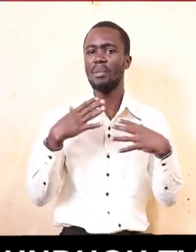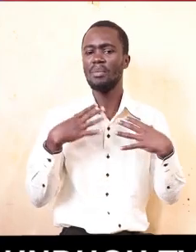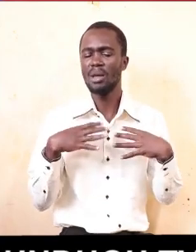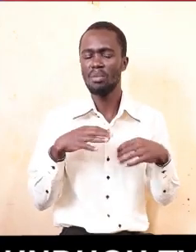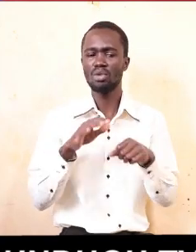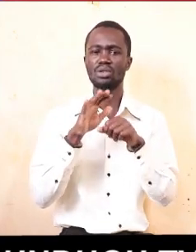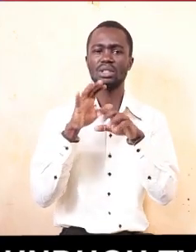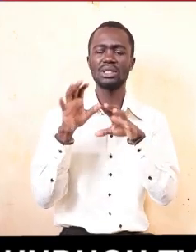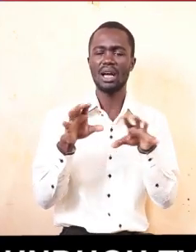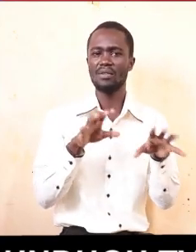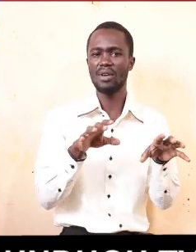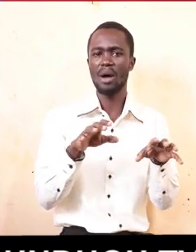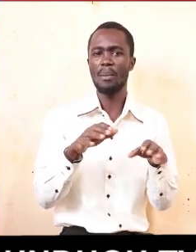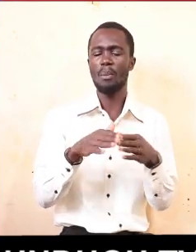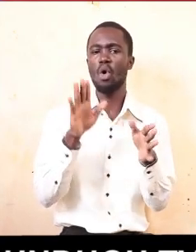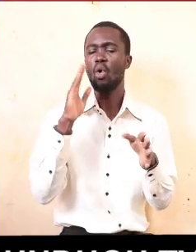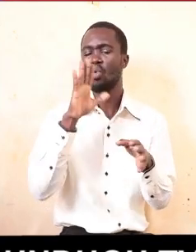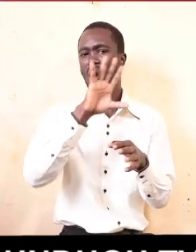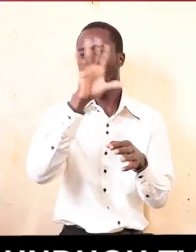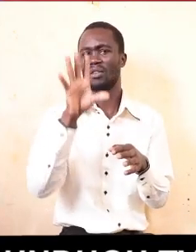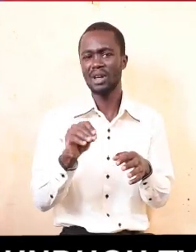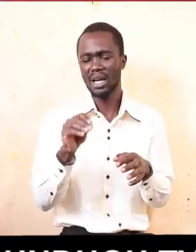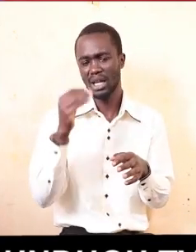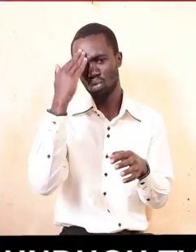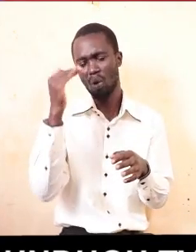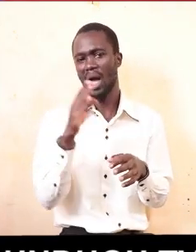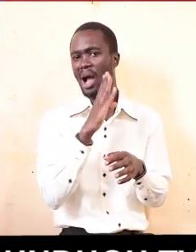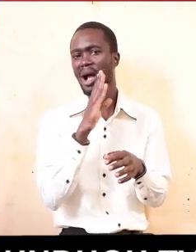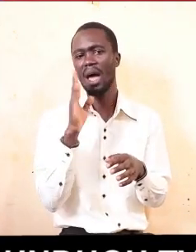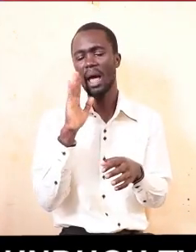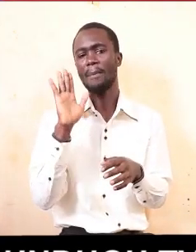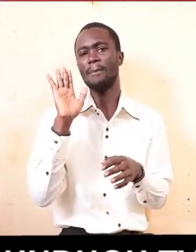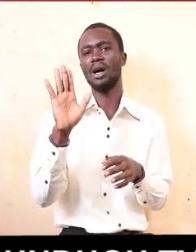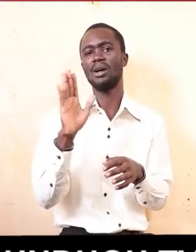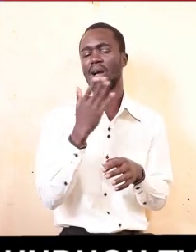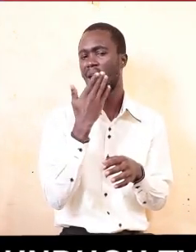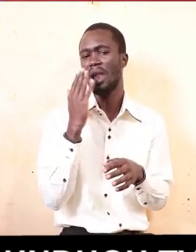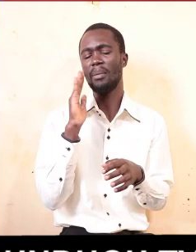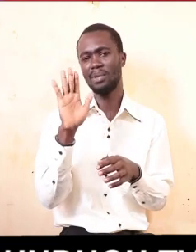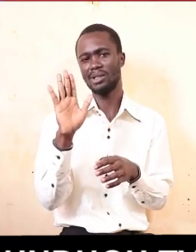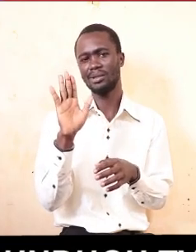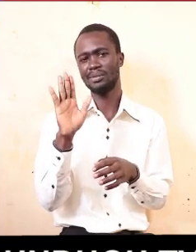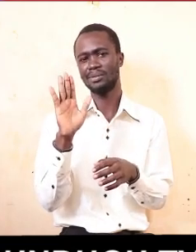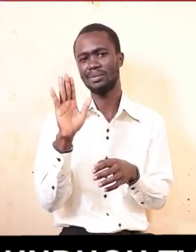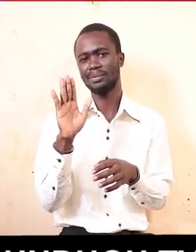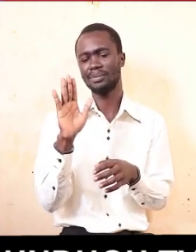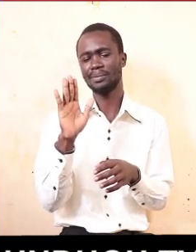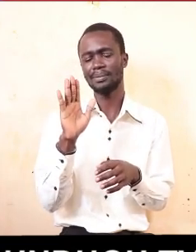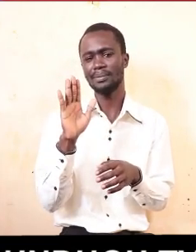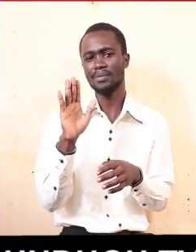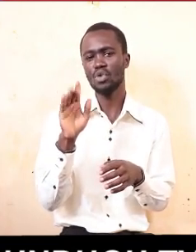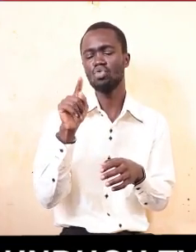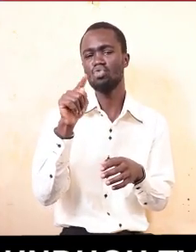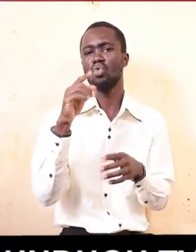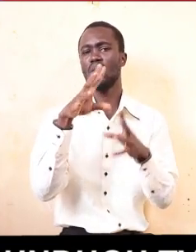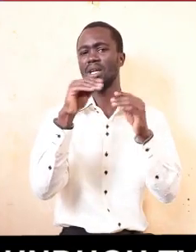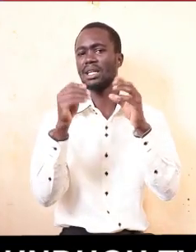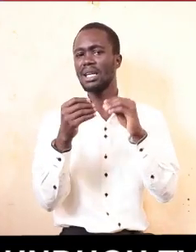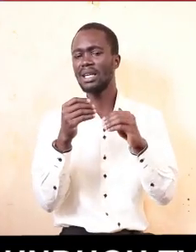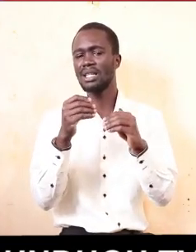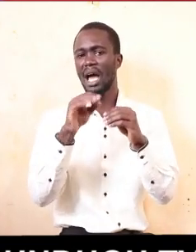wa Afrika kwa sababu ya rangi, na ni wewe uliwaumba na kwa sababu ni watu